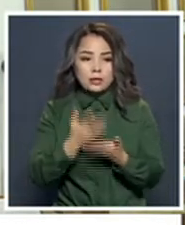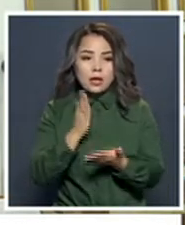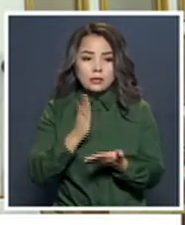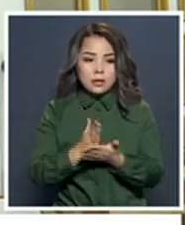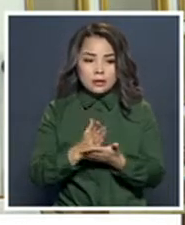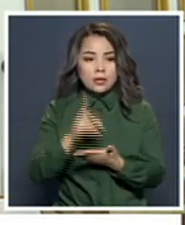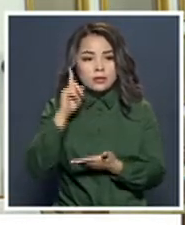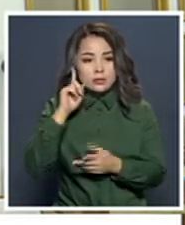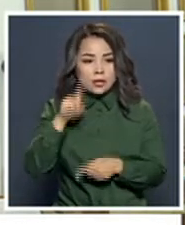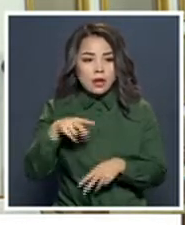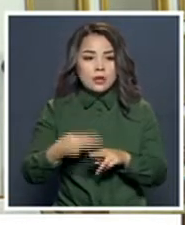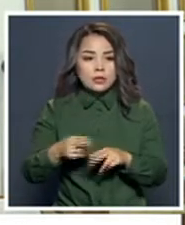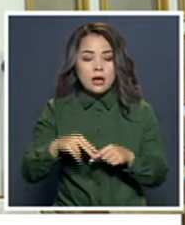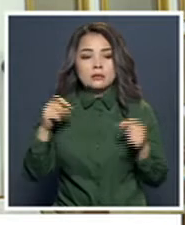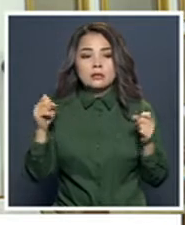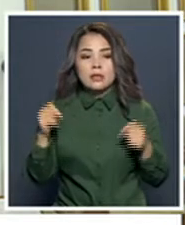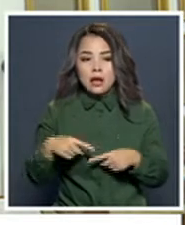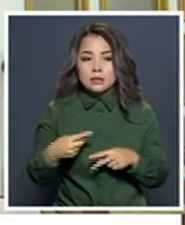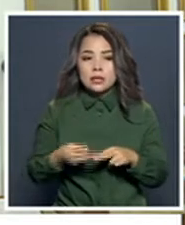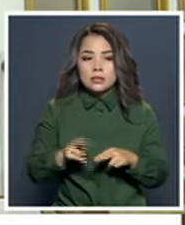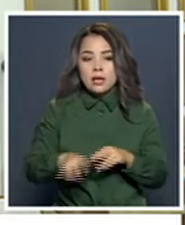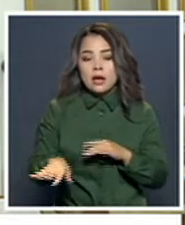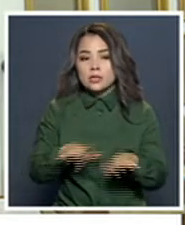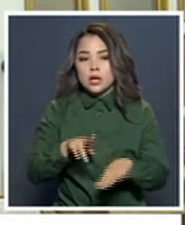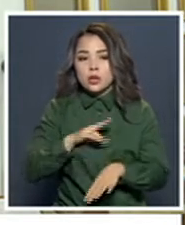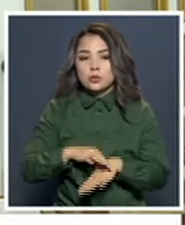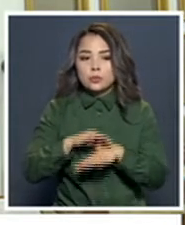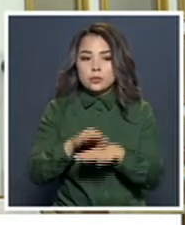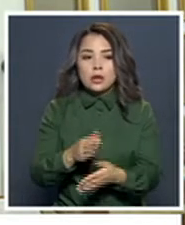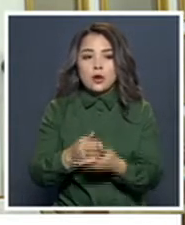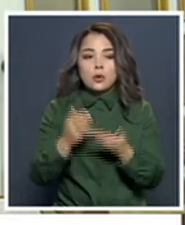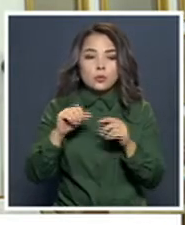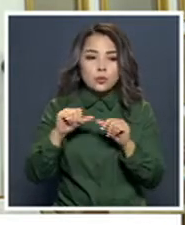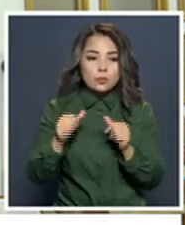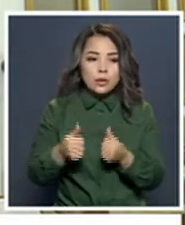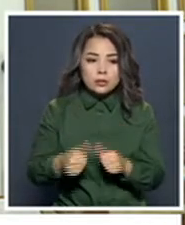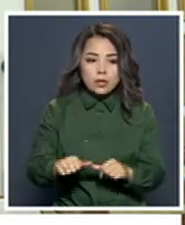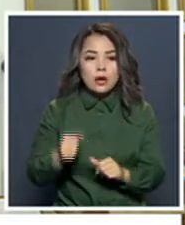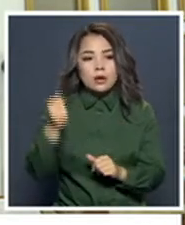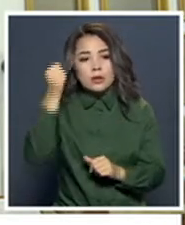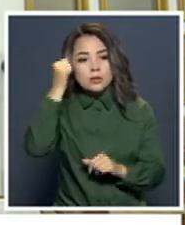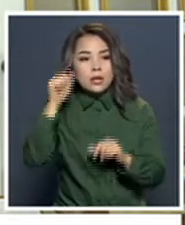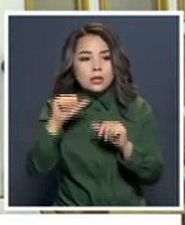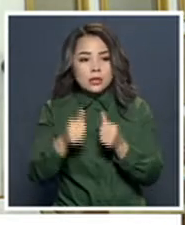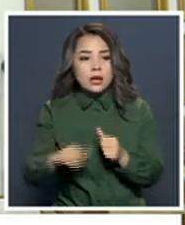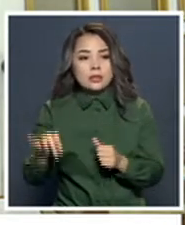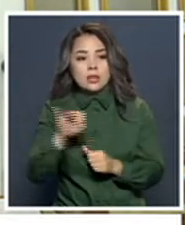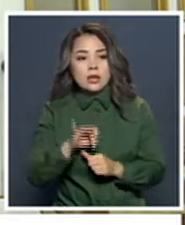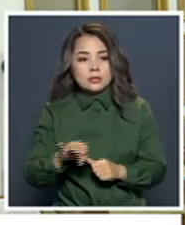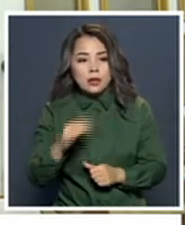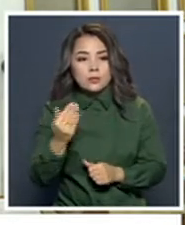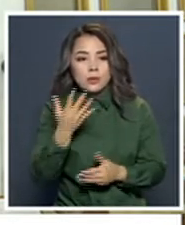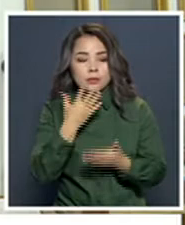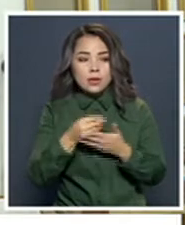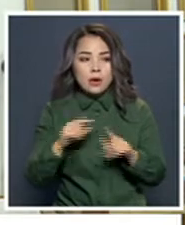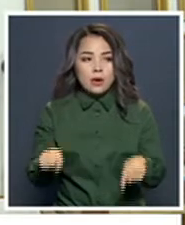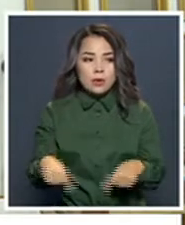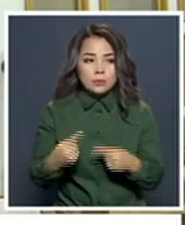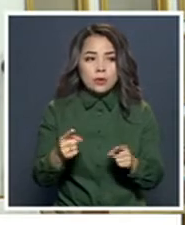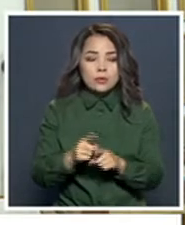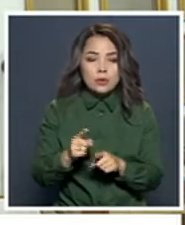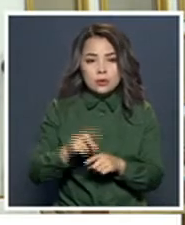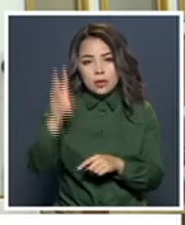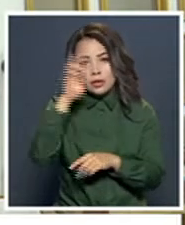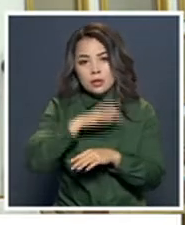Соған лайықты іс-шаралар ұйымдастырып, жаңағы ескерткіштерімізді тарихи қалпына келтірсек, бұл да